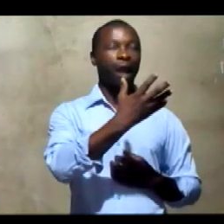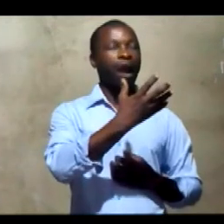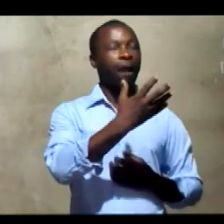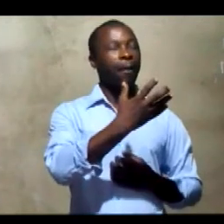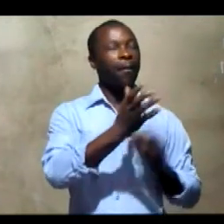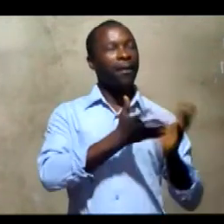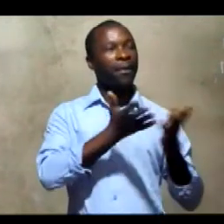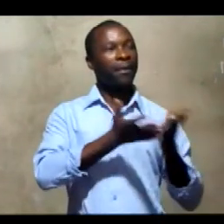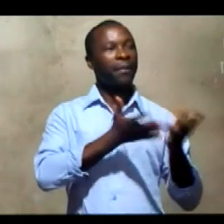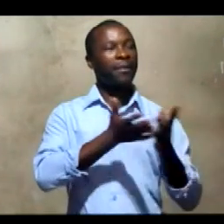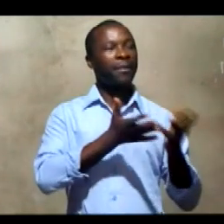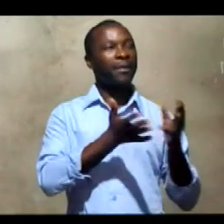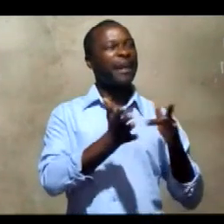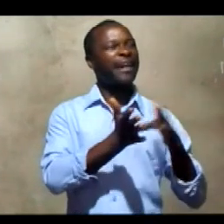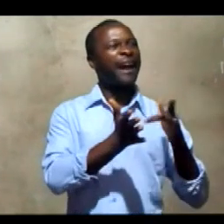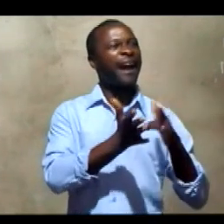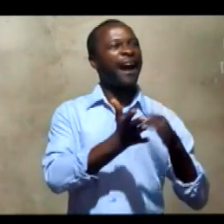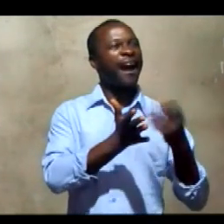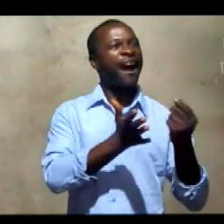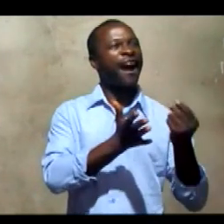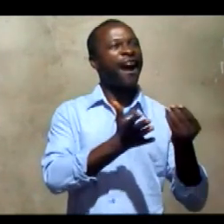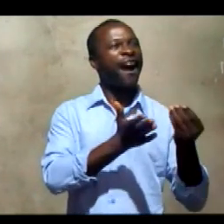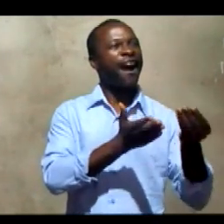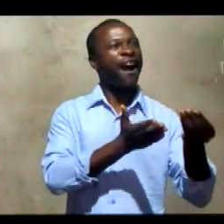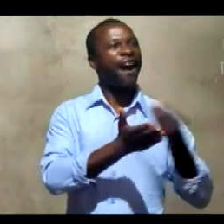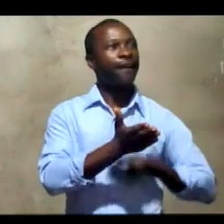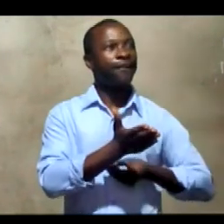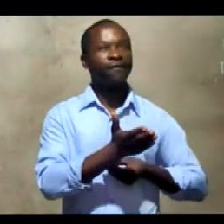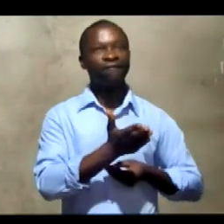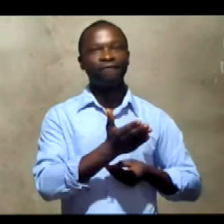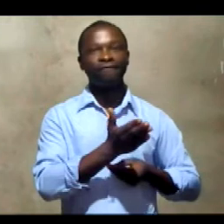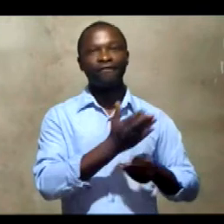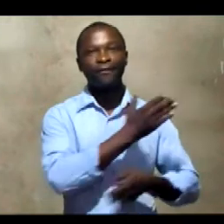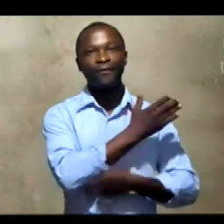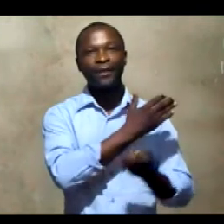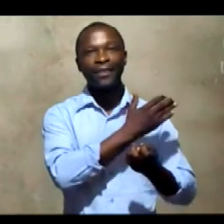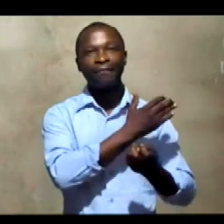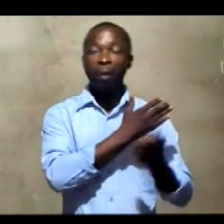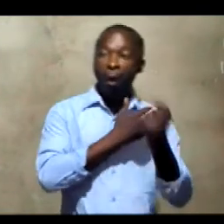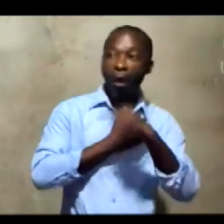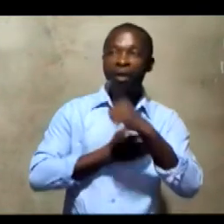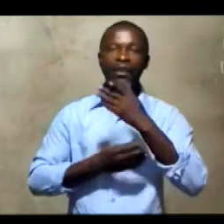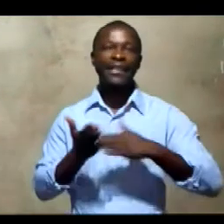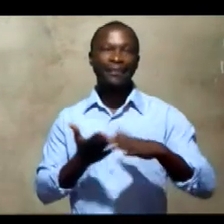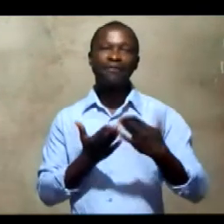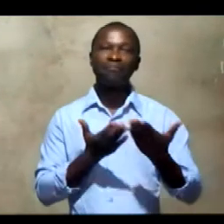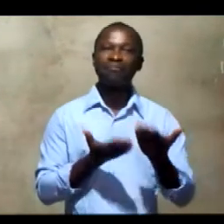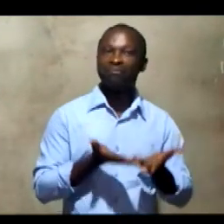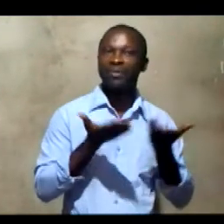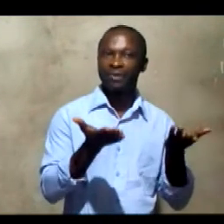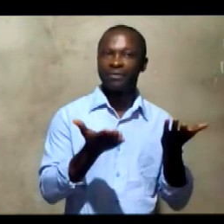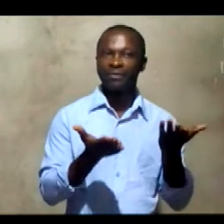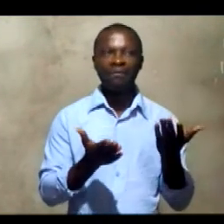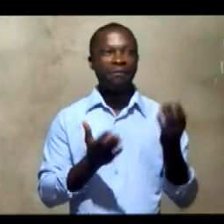photos et vidéos érotiques et même jusqu'à leur proposer un mariage aux États-Unis via WhatsApp, IMO. La